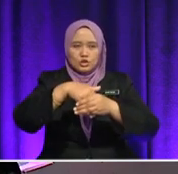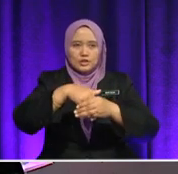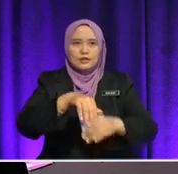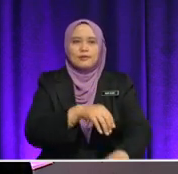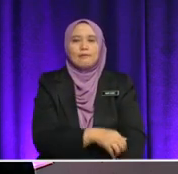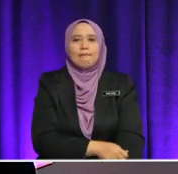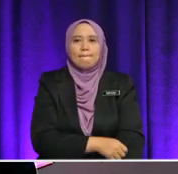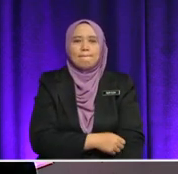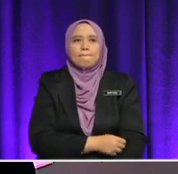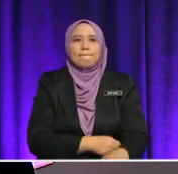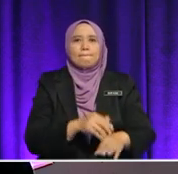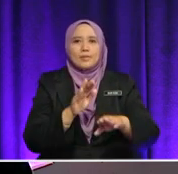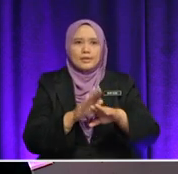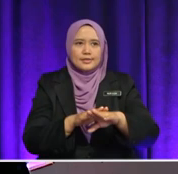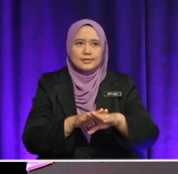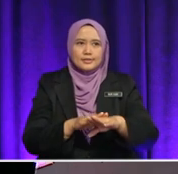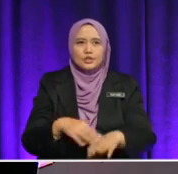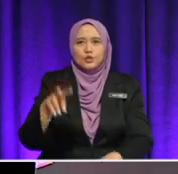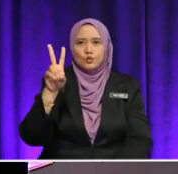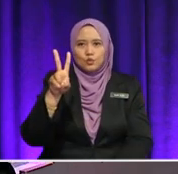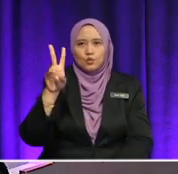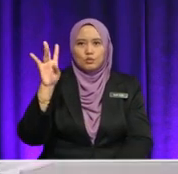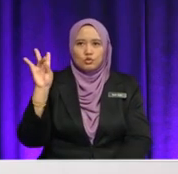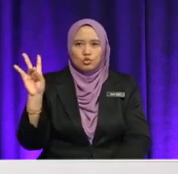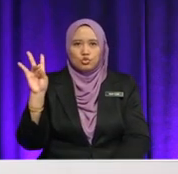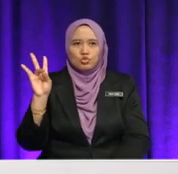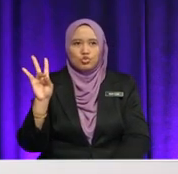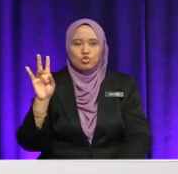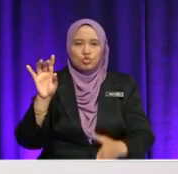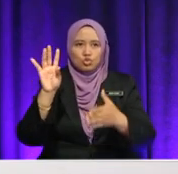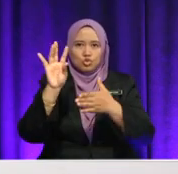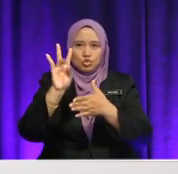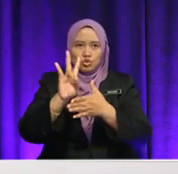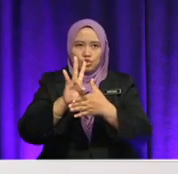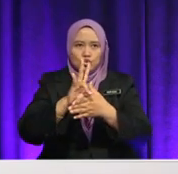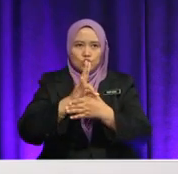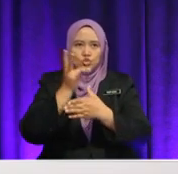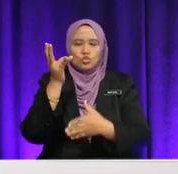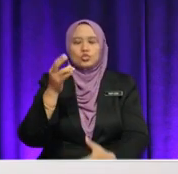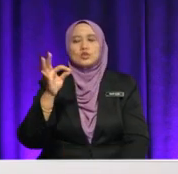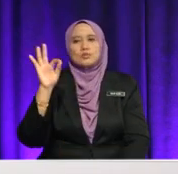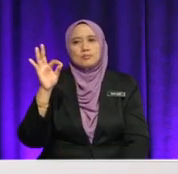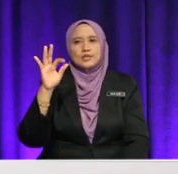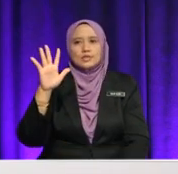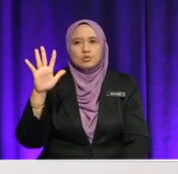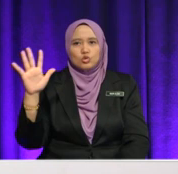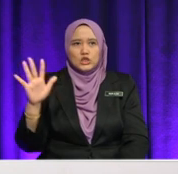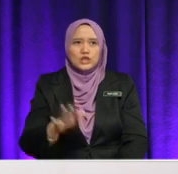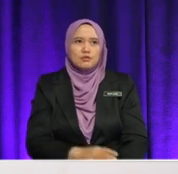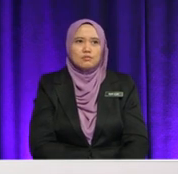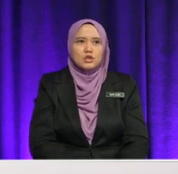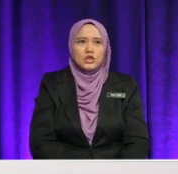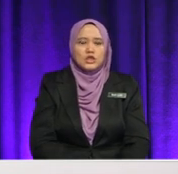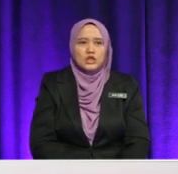adalah mengundi bila pada 27 juli kata kunci dia adalah mengundi wajib